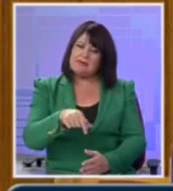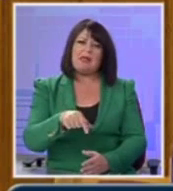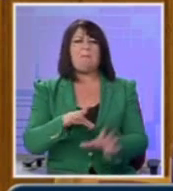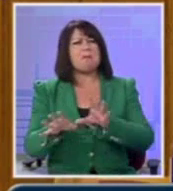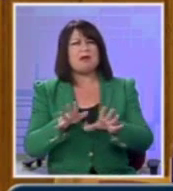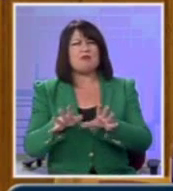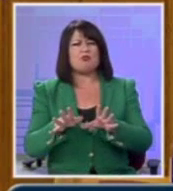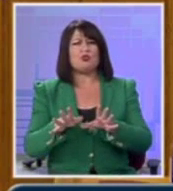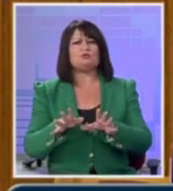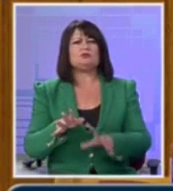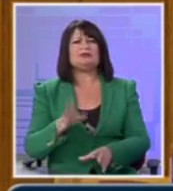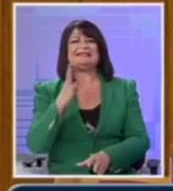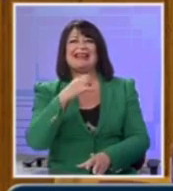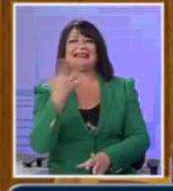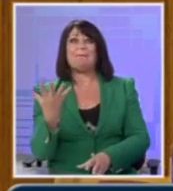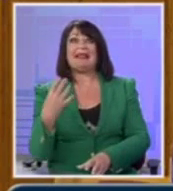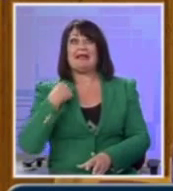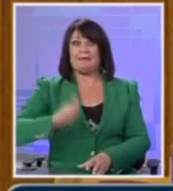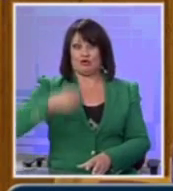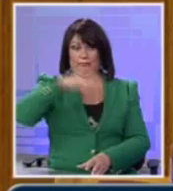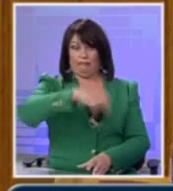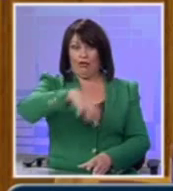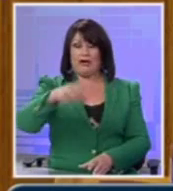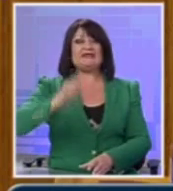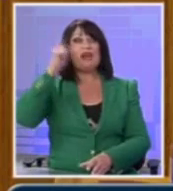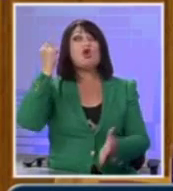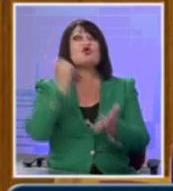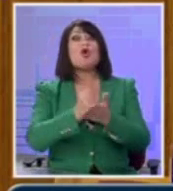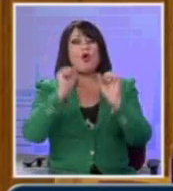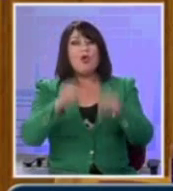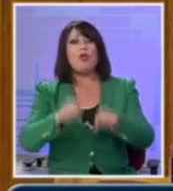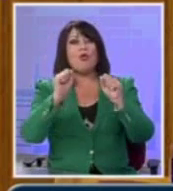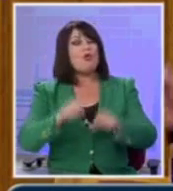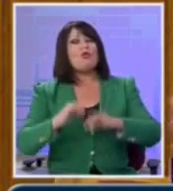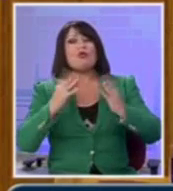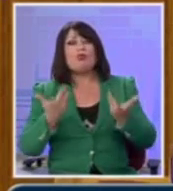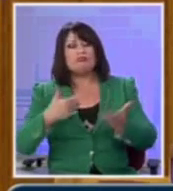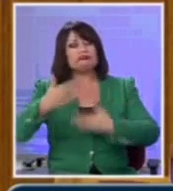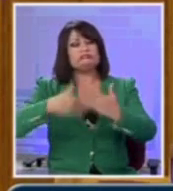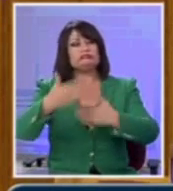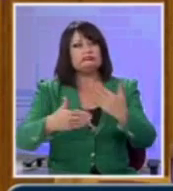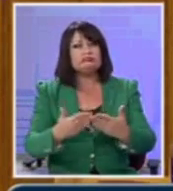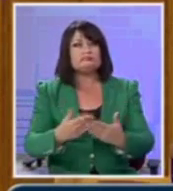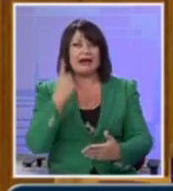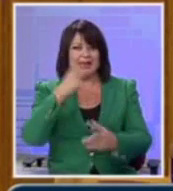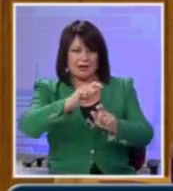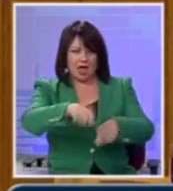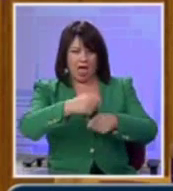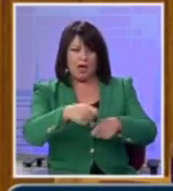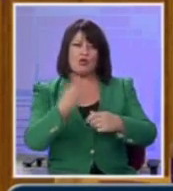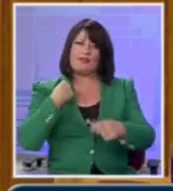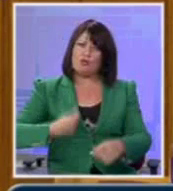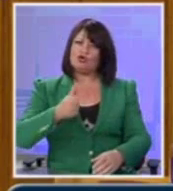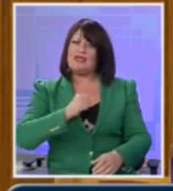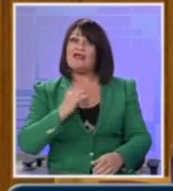περίπου 45 δημόσιοι φορείς που γνωμοδοτούν και αδειοδοτούν γραμμικά, διαδοχικά ένα έργο, είτε δημόσιο